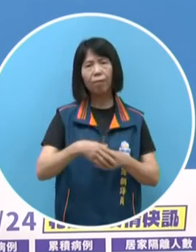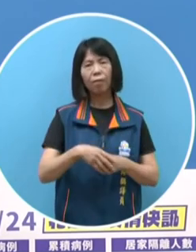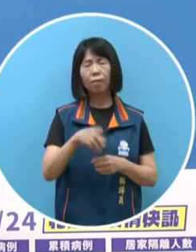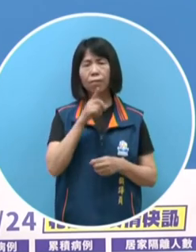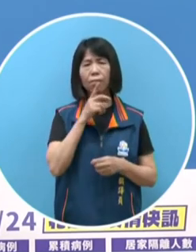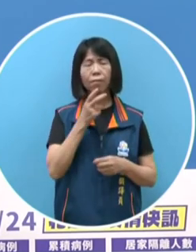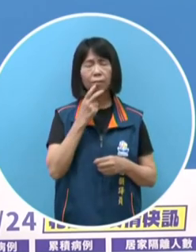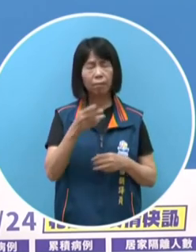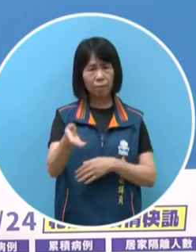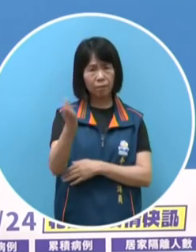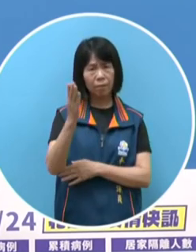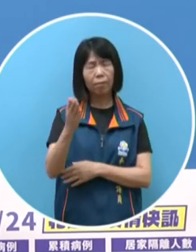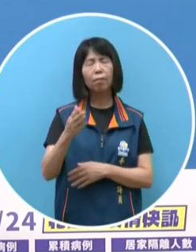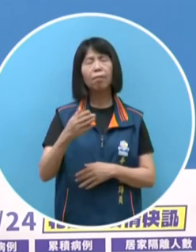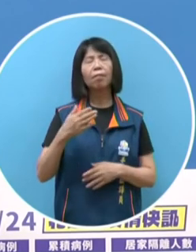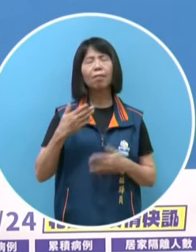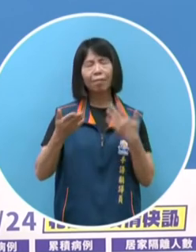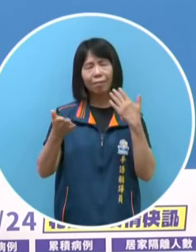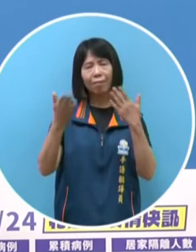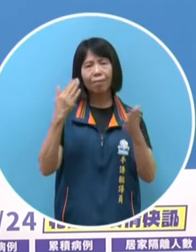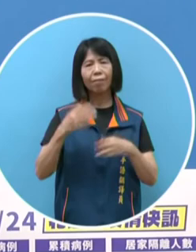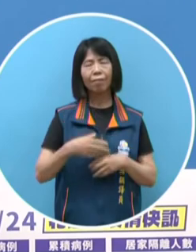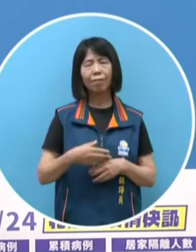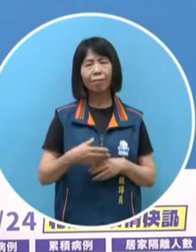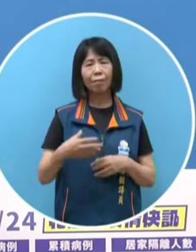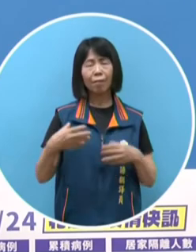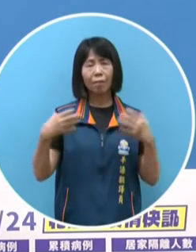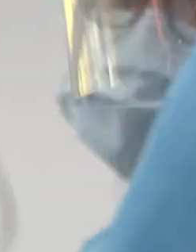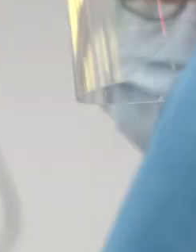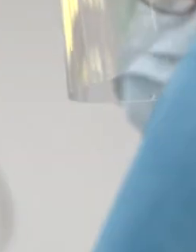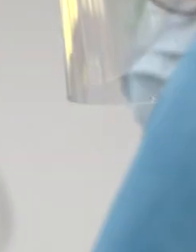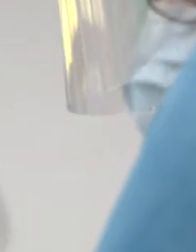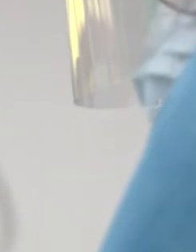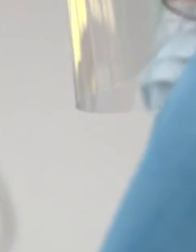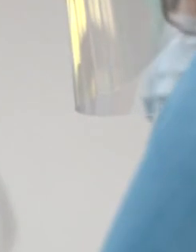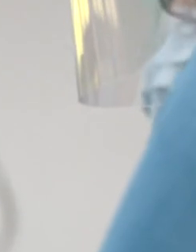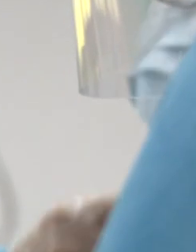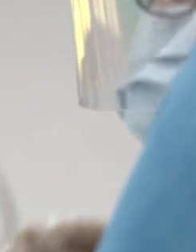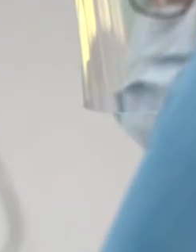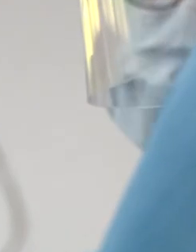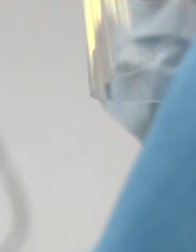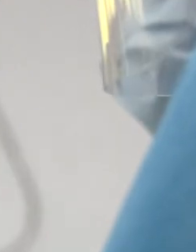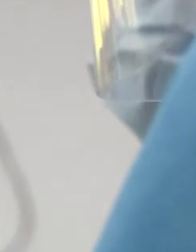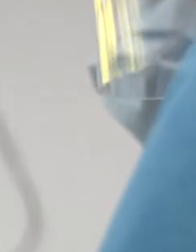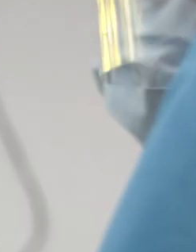为还有一些免责的问题，都需要中央政府的授权。 记者林杰，花莲市采访报道。